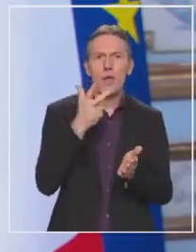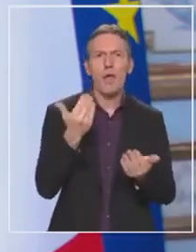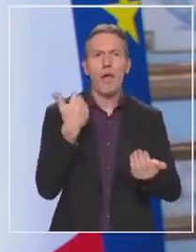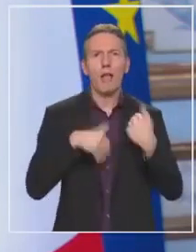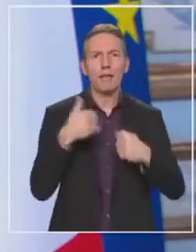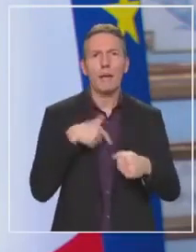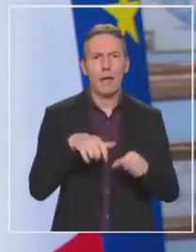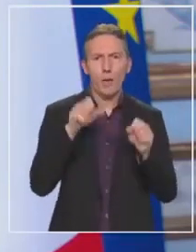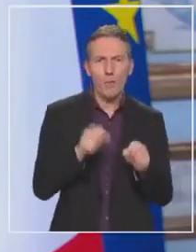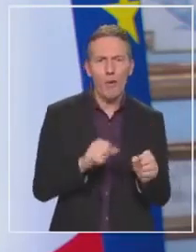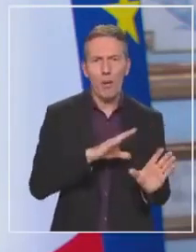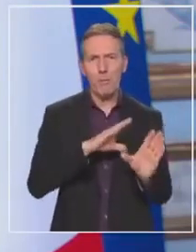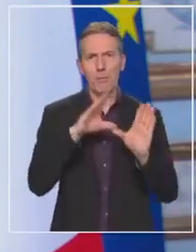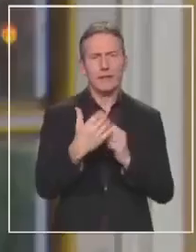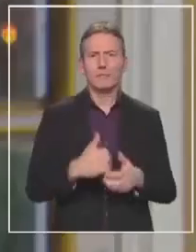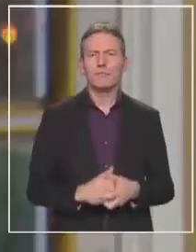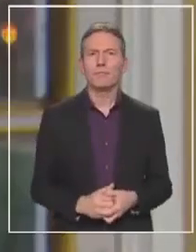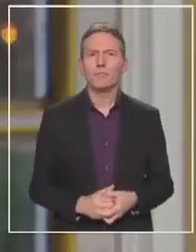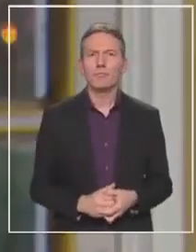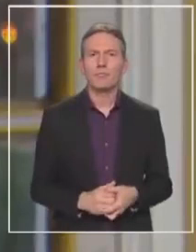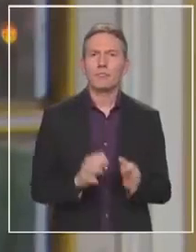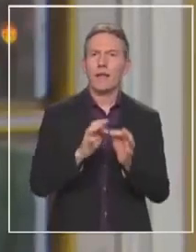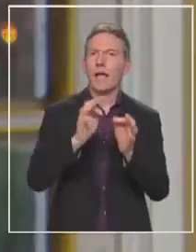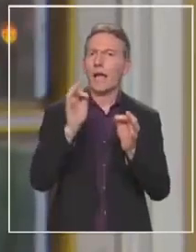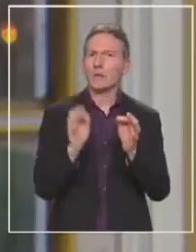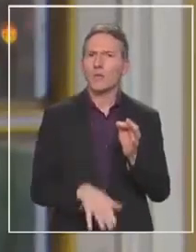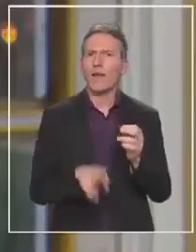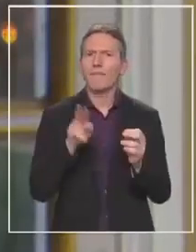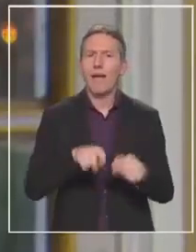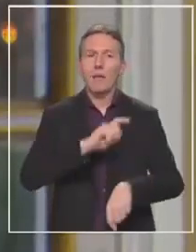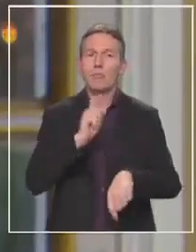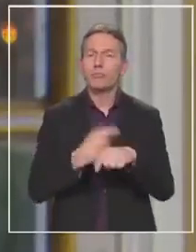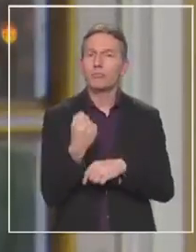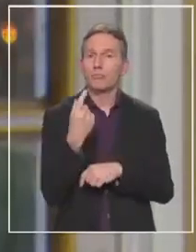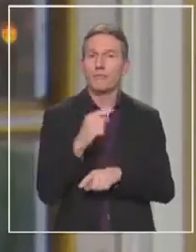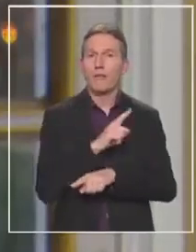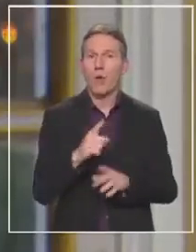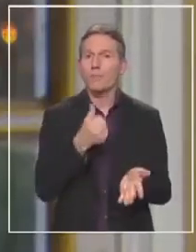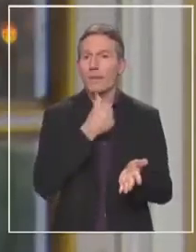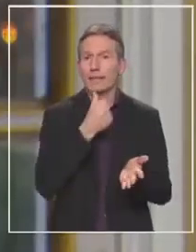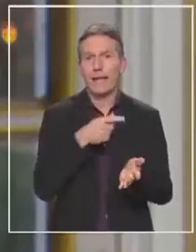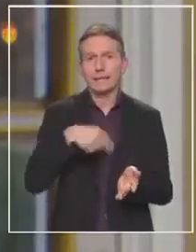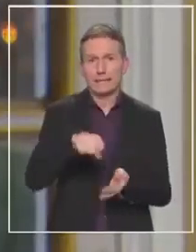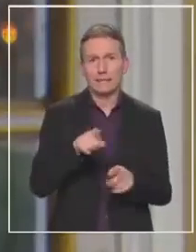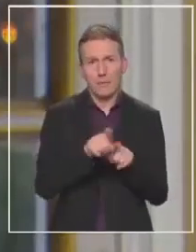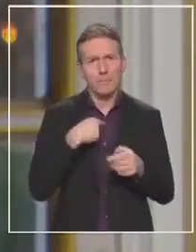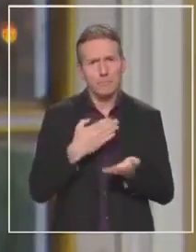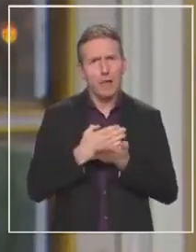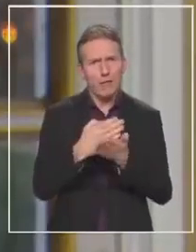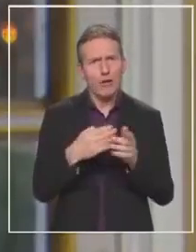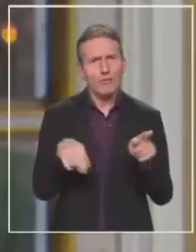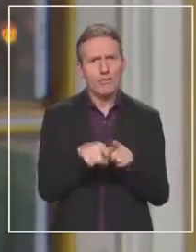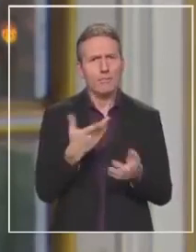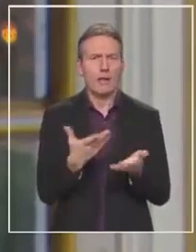de trouver leur place dans la société les résultats ne peuvent pas être immédiat et l'impatience que je partage ne